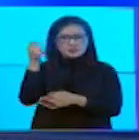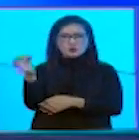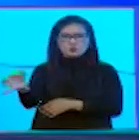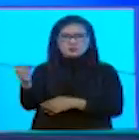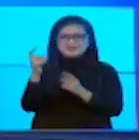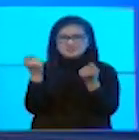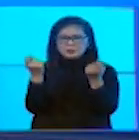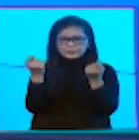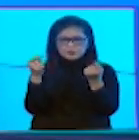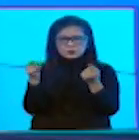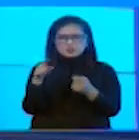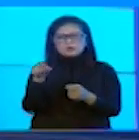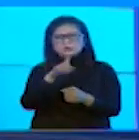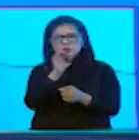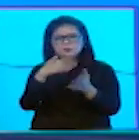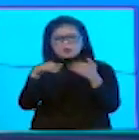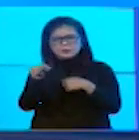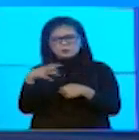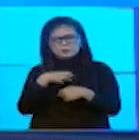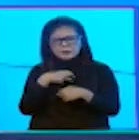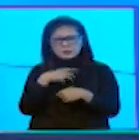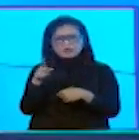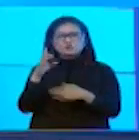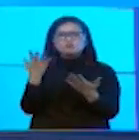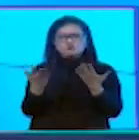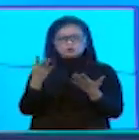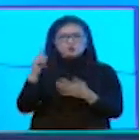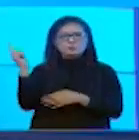Diduga ratusan burung pipit mati mendadak karena perubahan iklim.